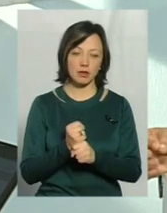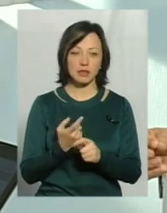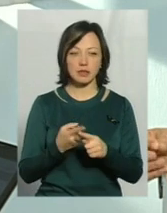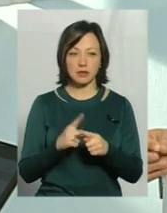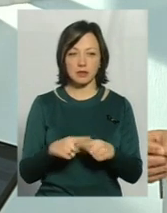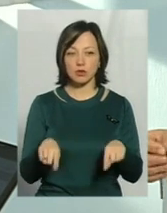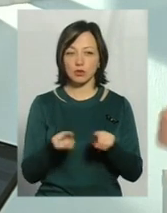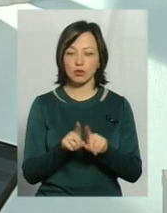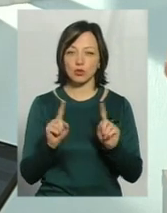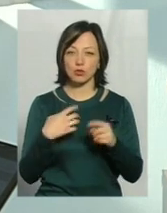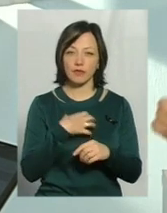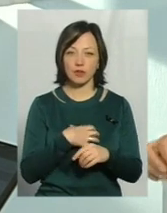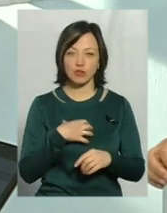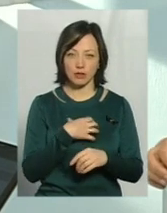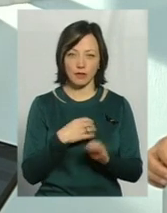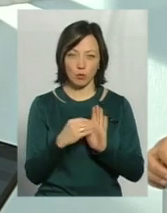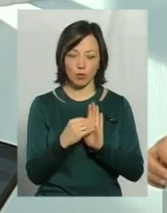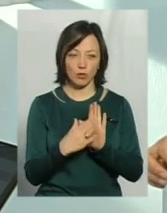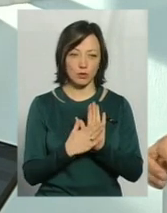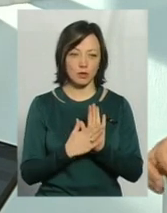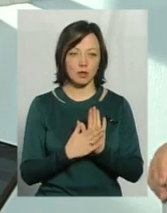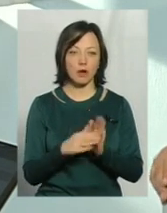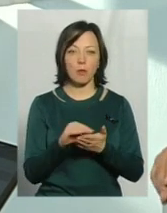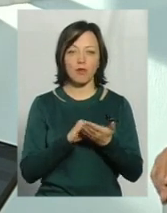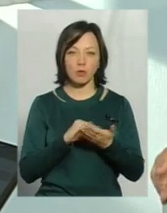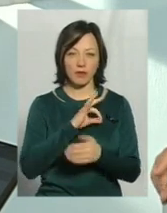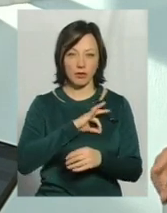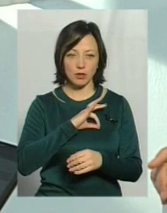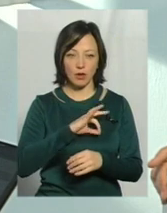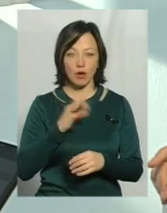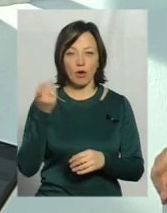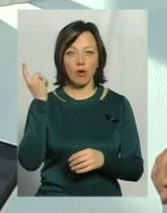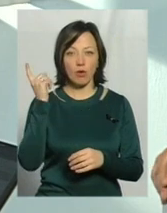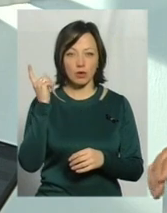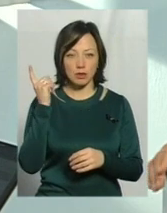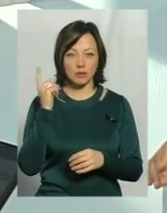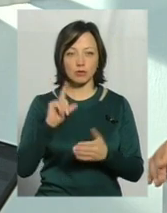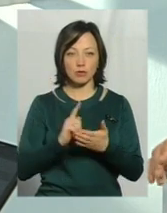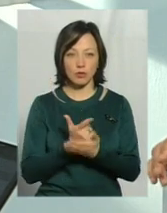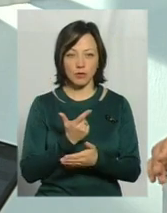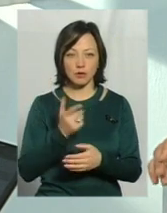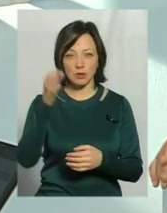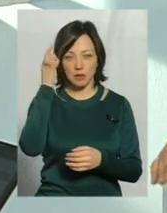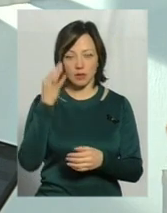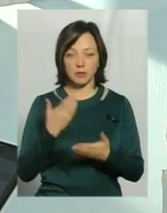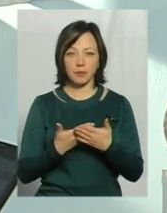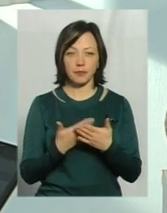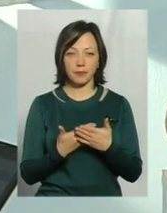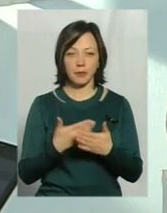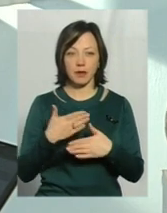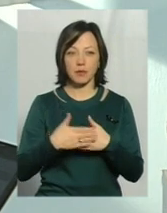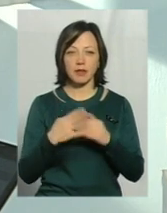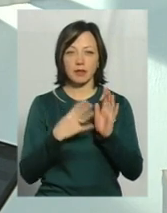теж дуже важливий рядочок. Повторне використання. Колись, знову ж таки, десь вже